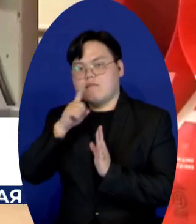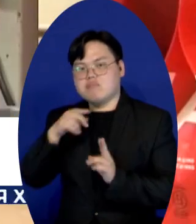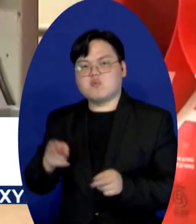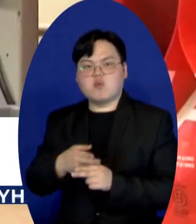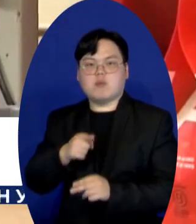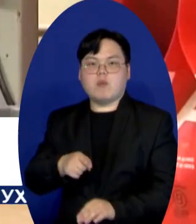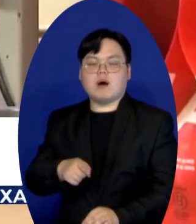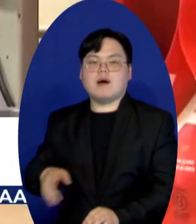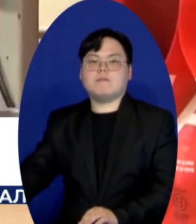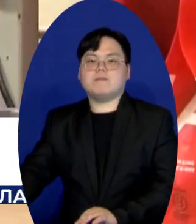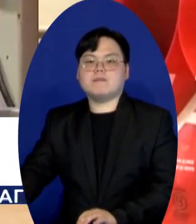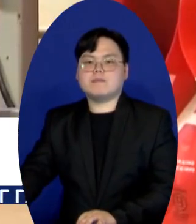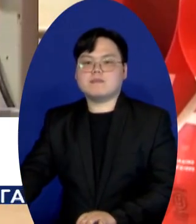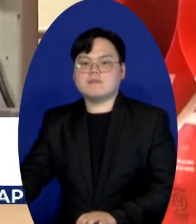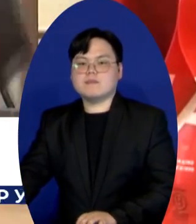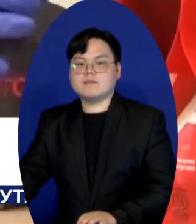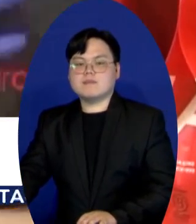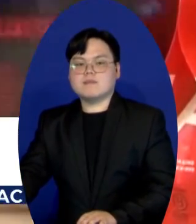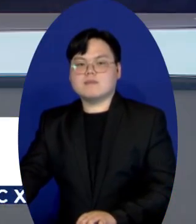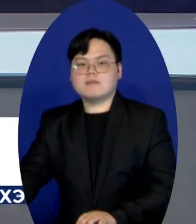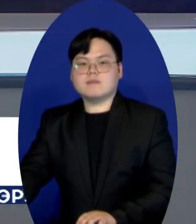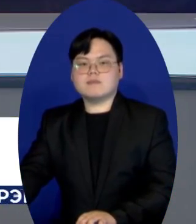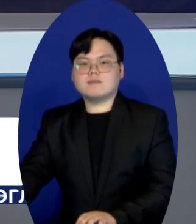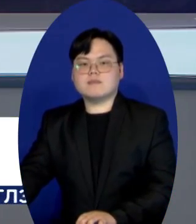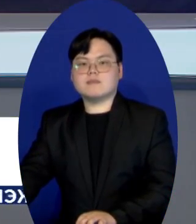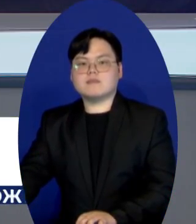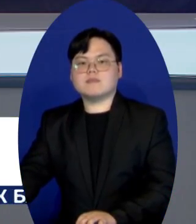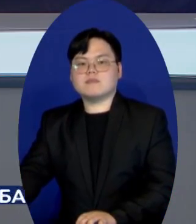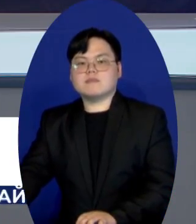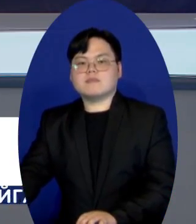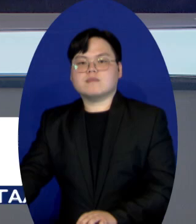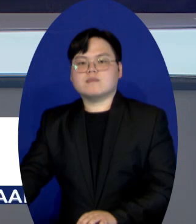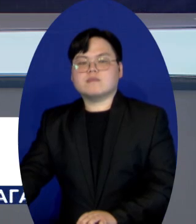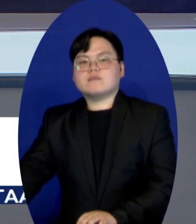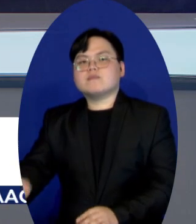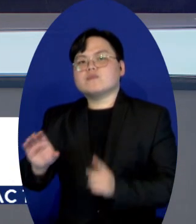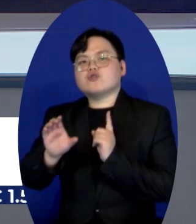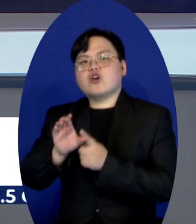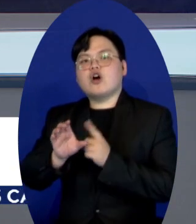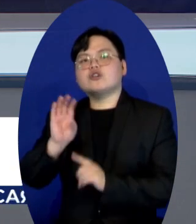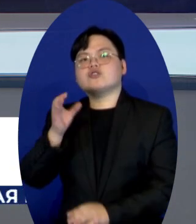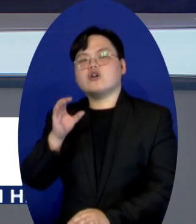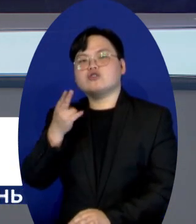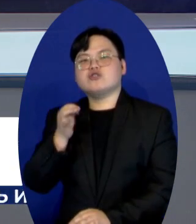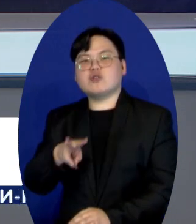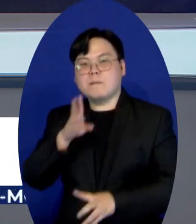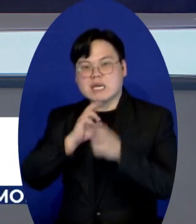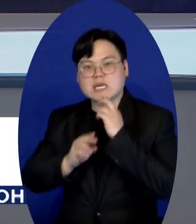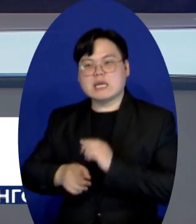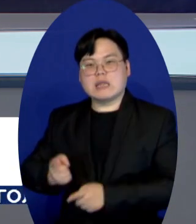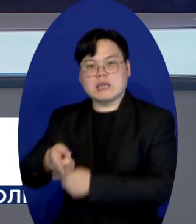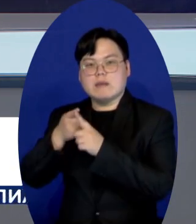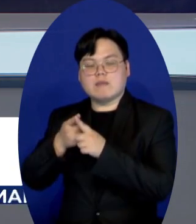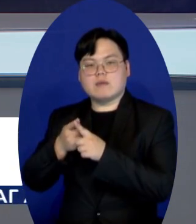болгож тэд дурдж байгаа юм. Өмөр Цолонгосын зүгээс цөмийн аюул занал нэмэгдэж байгаа үед улсынхаа цөмийн тогтоон